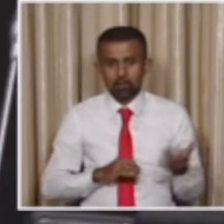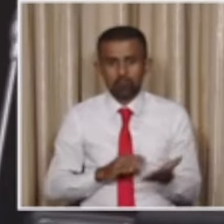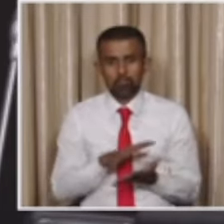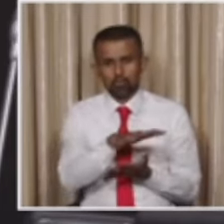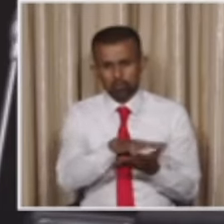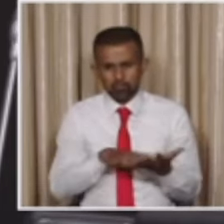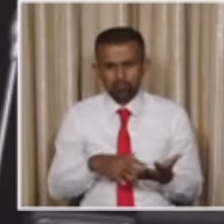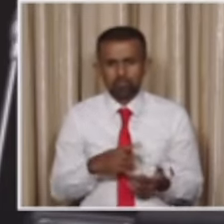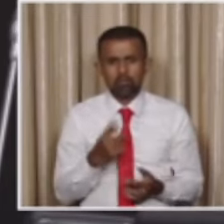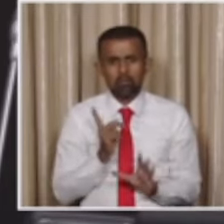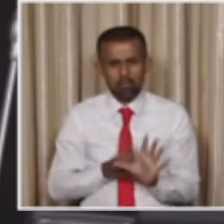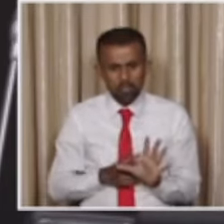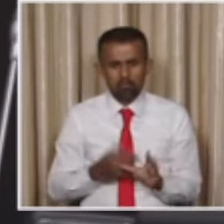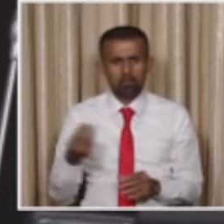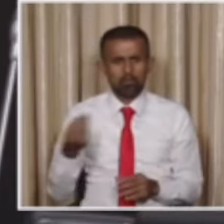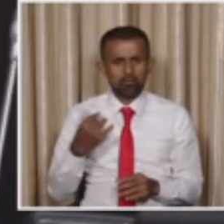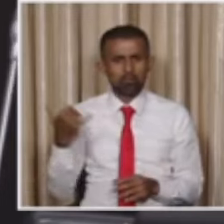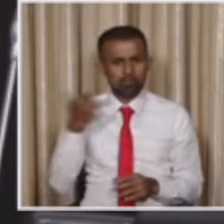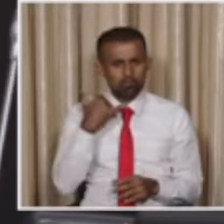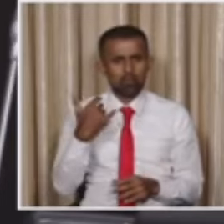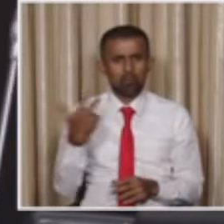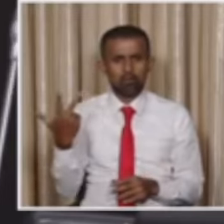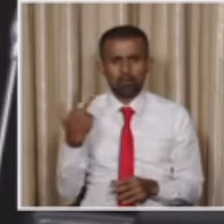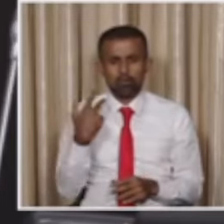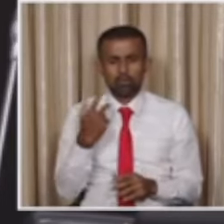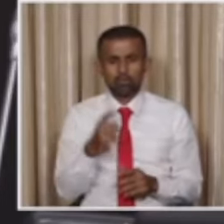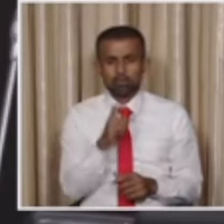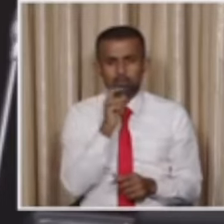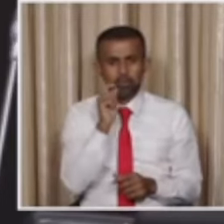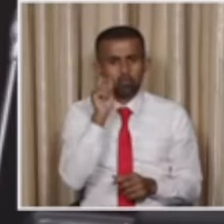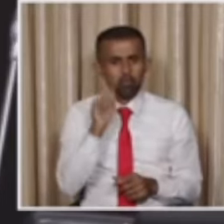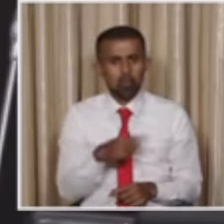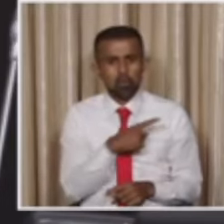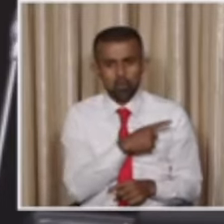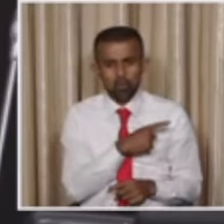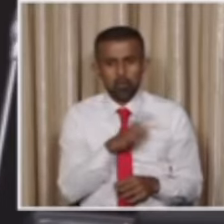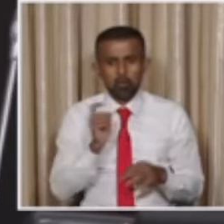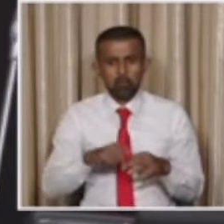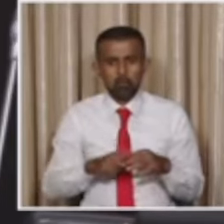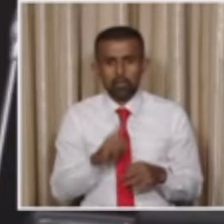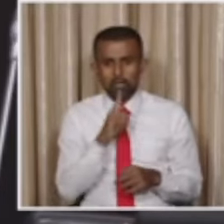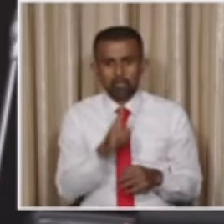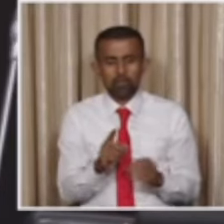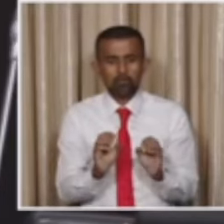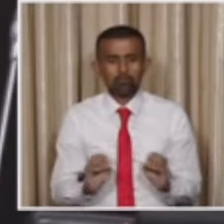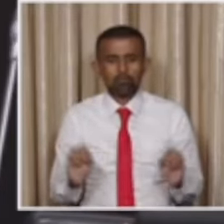නිරන්තරයෙන්ම කතා කරනවා. අද විනිසුරුවරුන්ට පවා ඒගොල්ලන්ගේ ප්‍රශ්න කියන්න කෙනෙක් නැහැ.